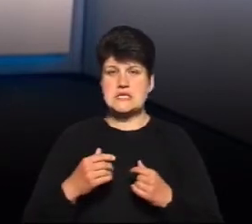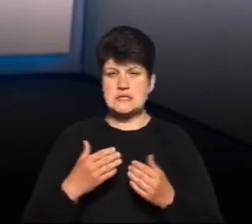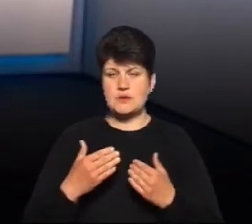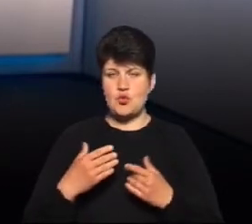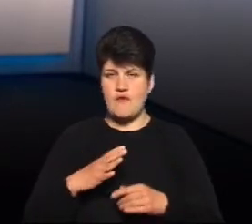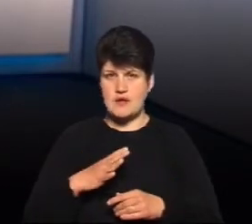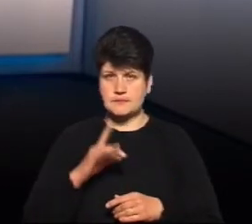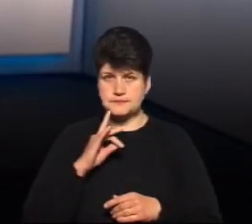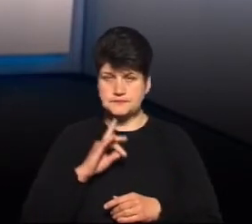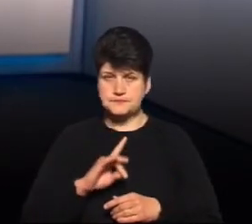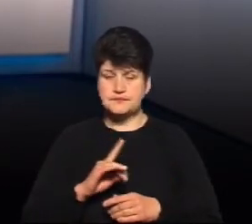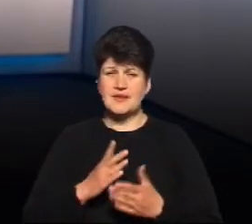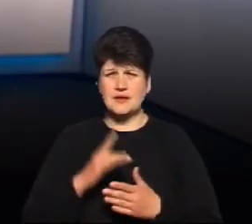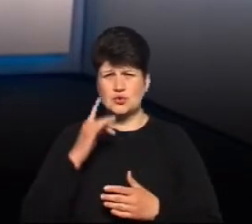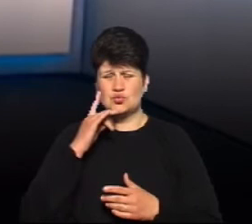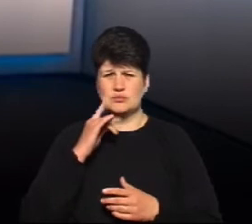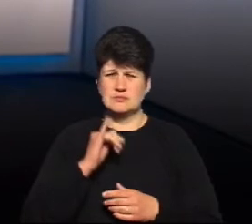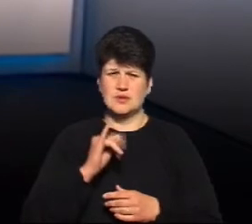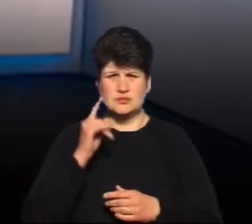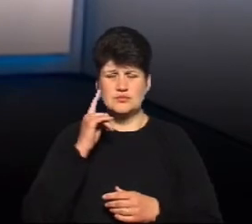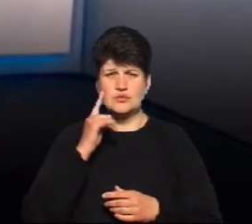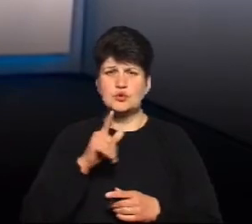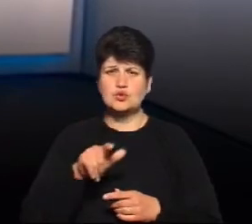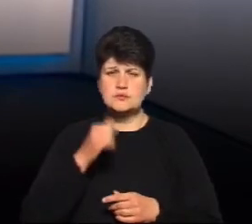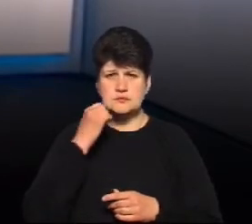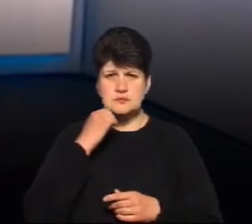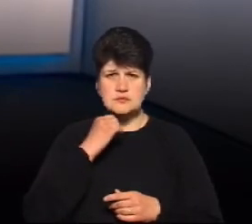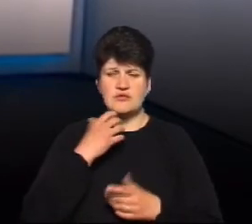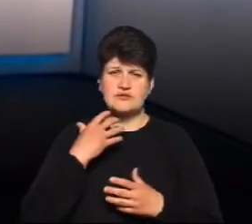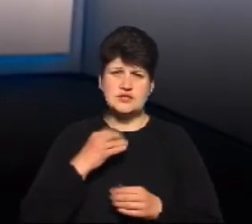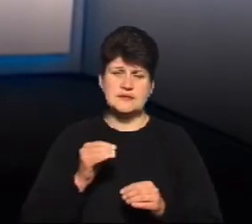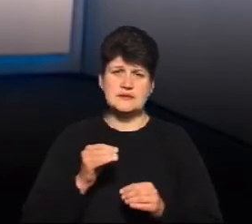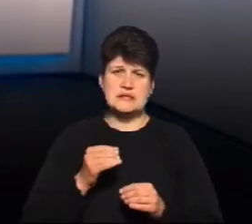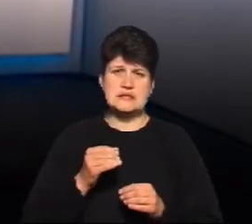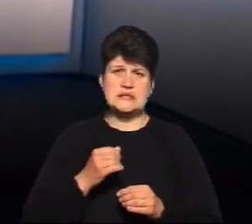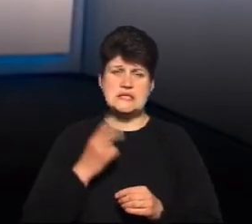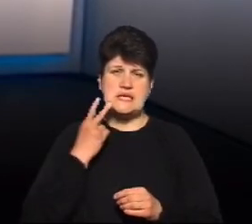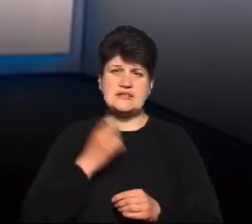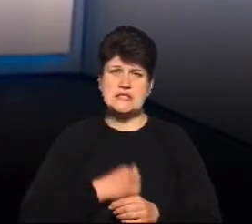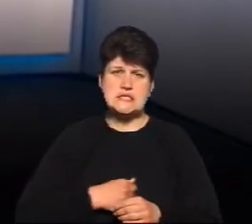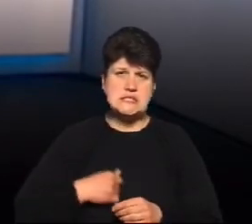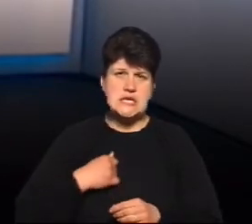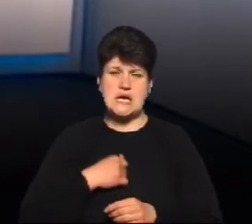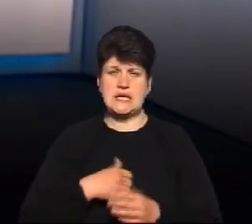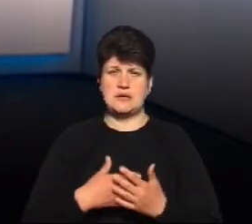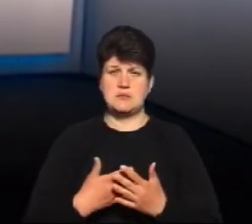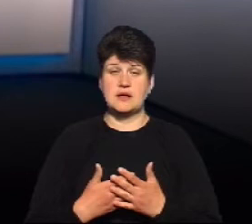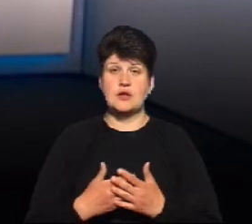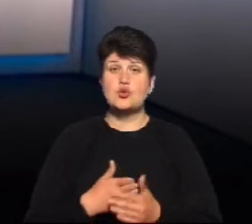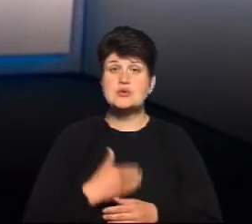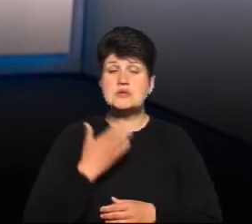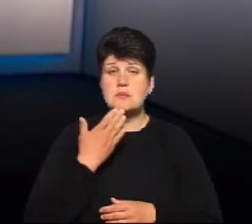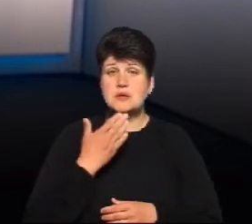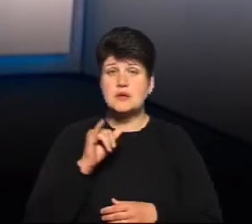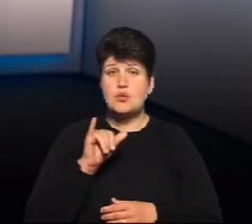такий стереотип, взагалі поганий стереотип, що люди старшого віку, вони якісь такі, знаєте, завжди злі, так? Хочеться от запитати вас,